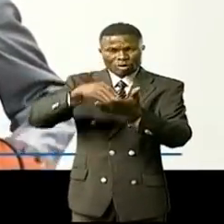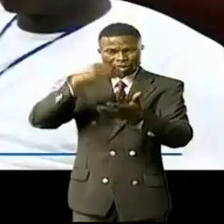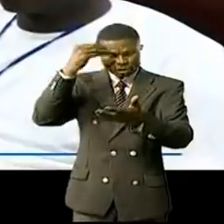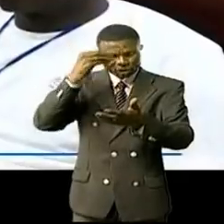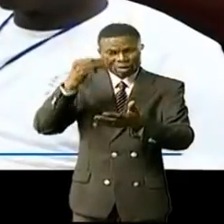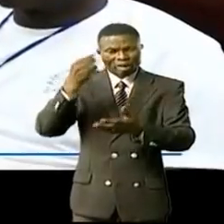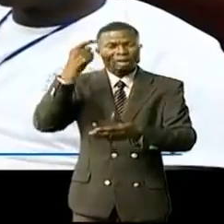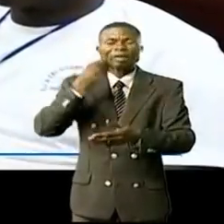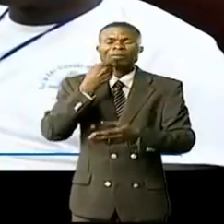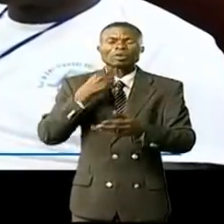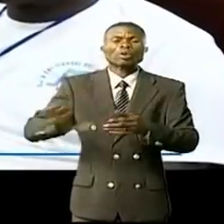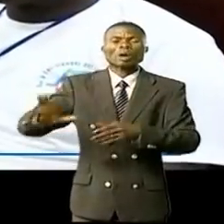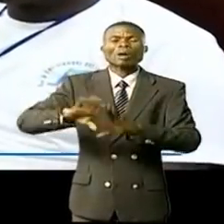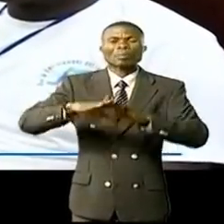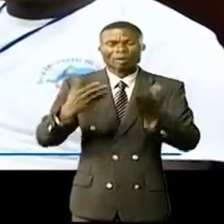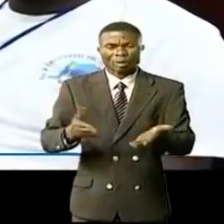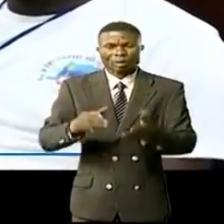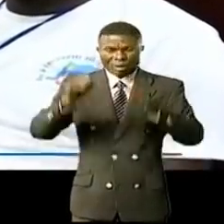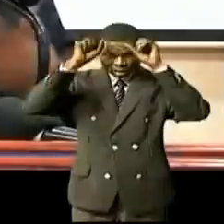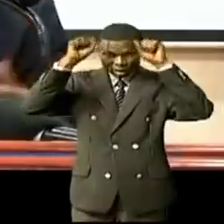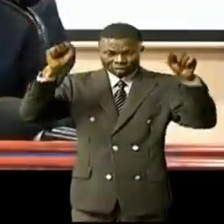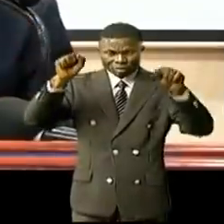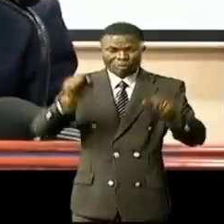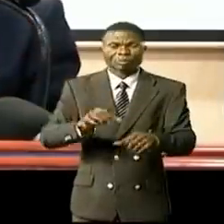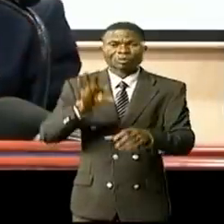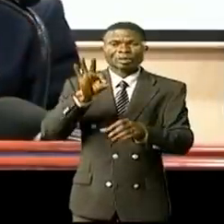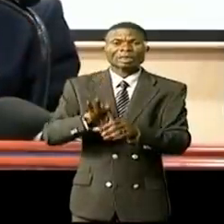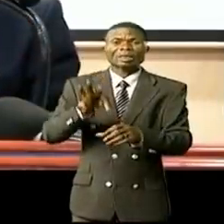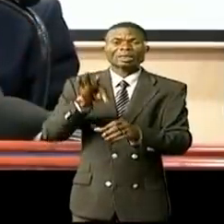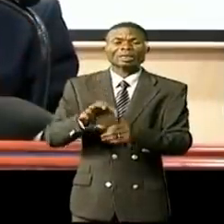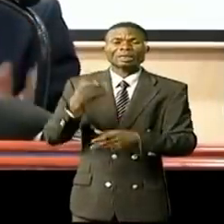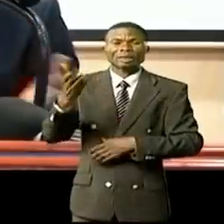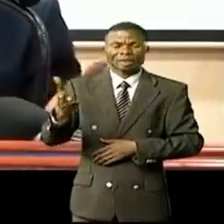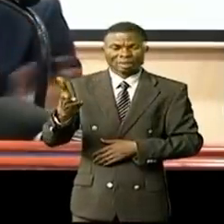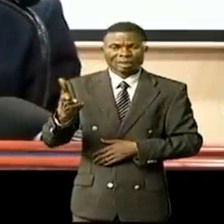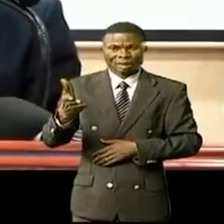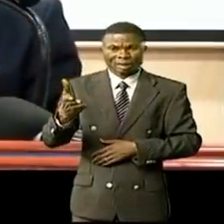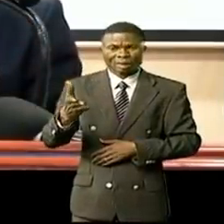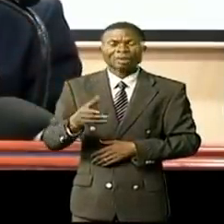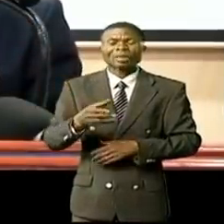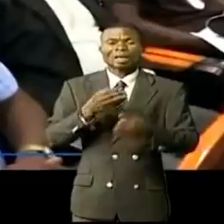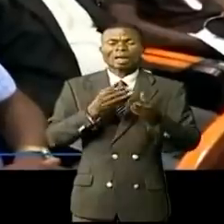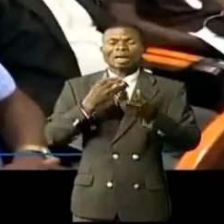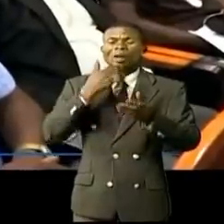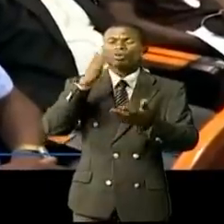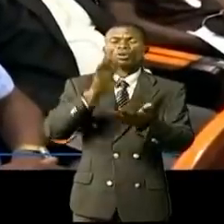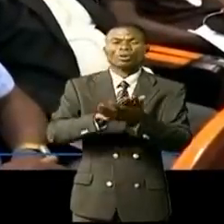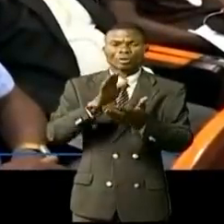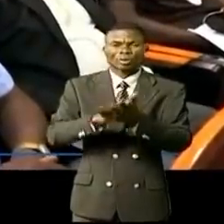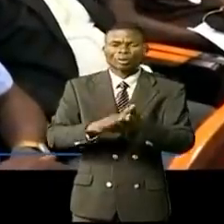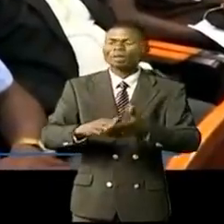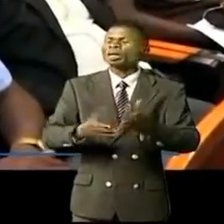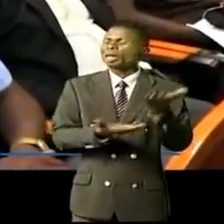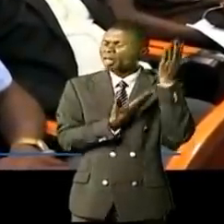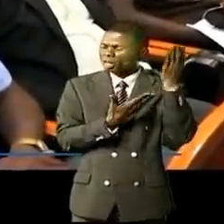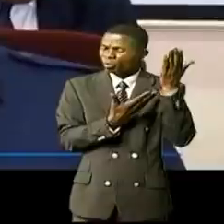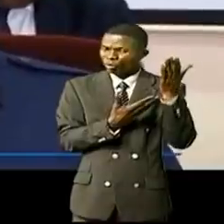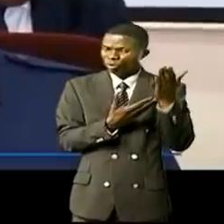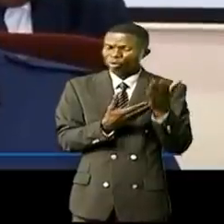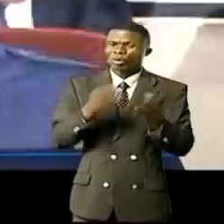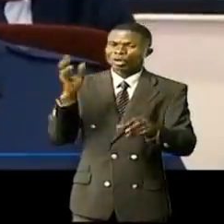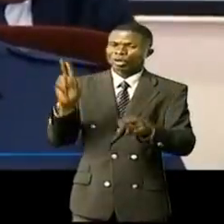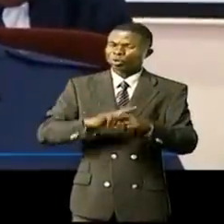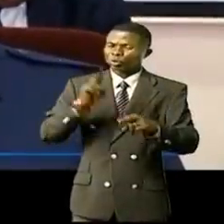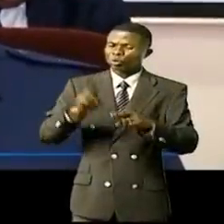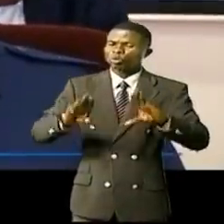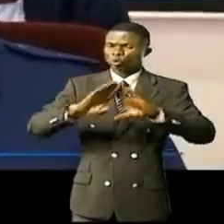cartographies opérationnelles. Le président de la centrale électorale, Denis Kadima Kazadi, a formulé le vœu de voir les enseignements reçus être mis en